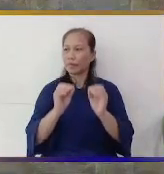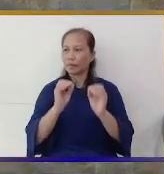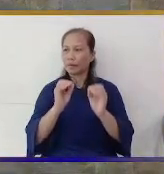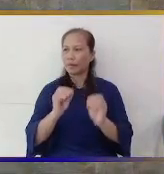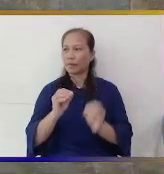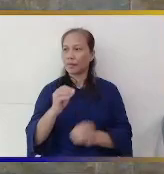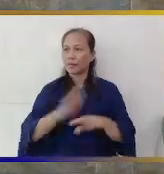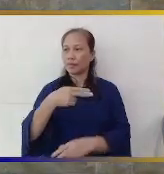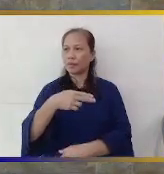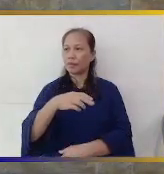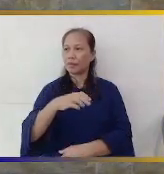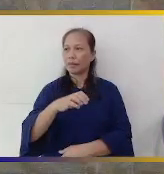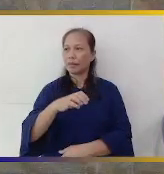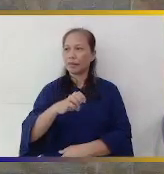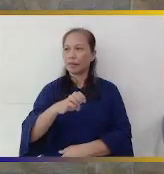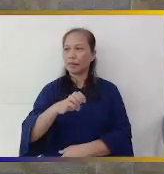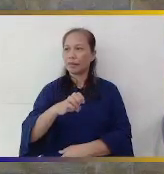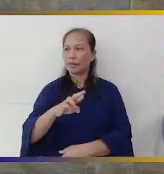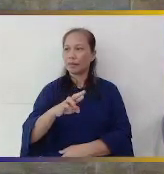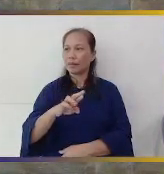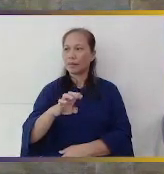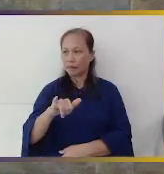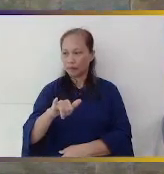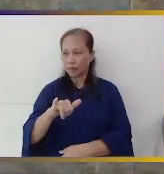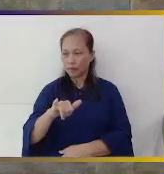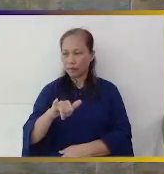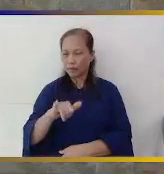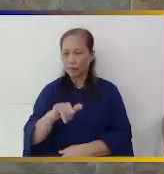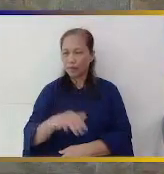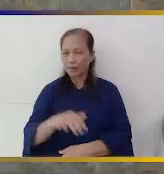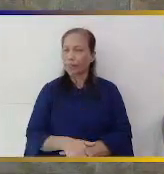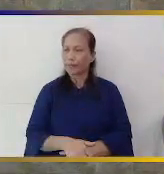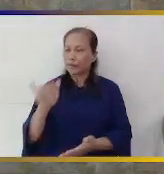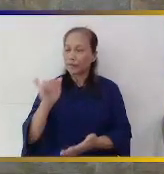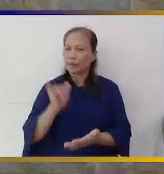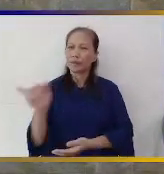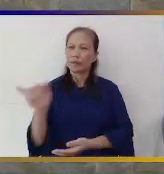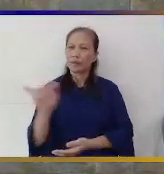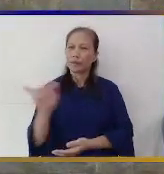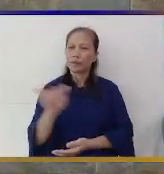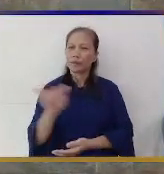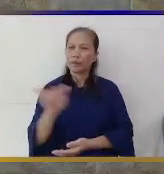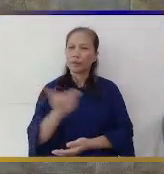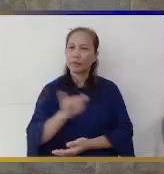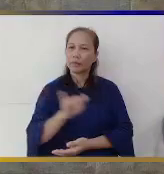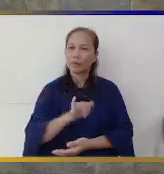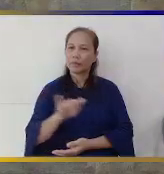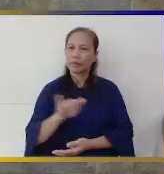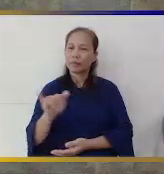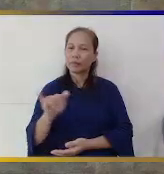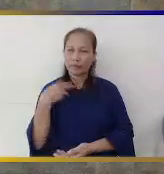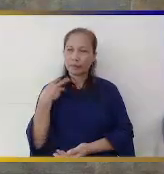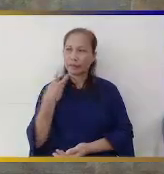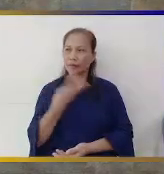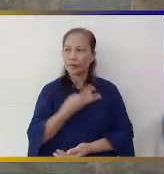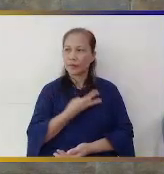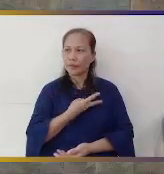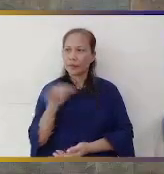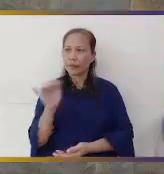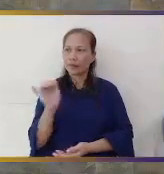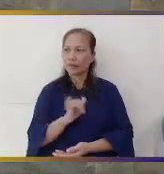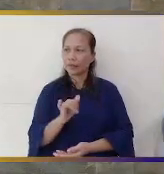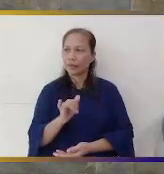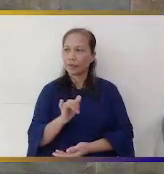pinasa ng mga Apostles you see that at the same po rin mga kapatid kung titingnan niyo parehas din ng